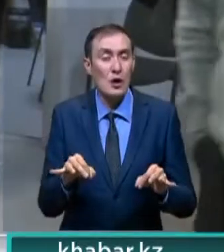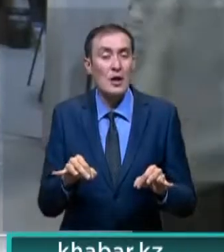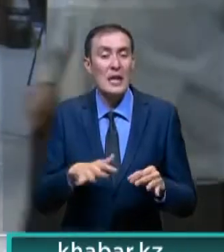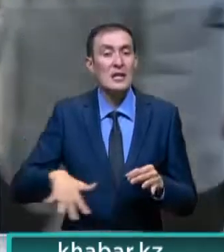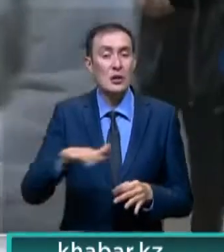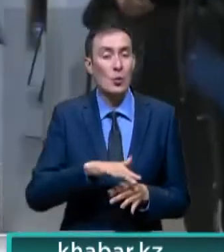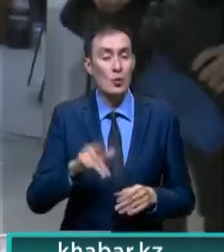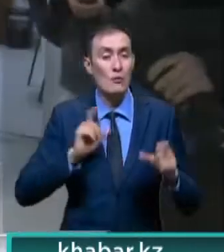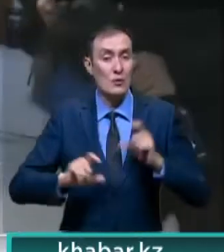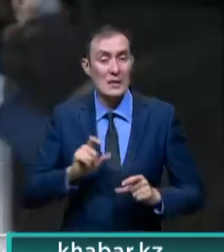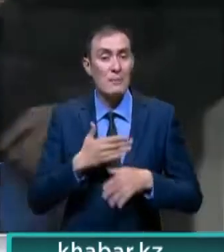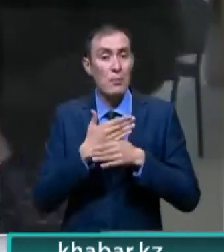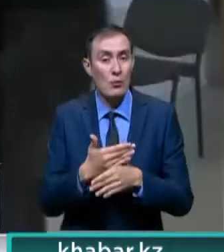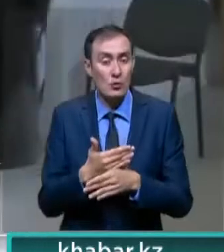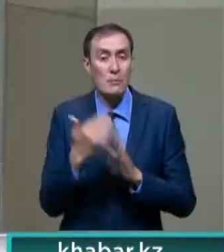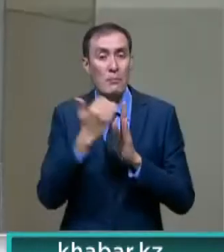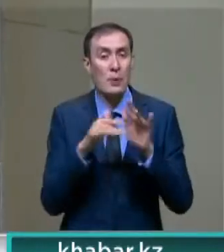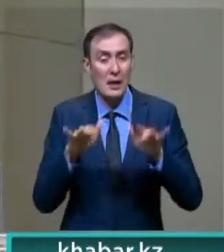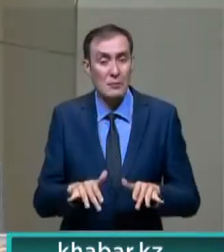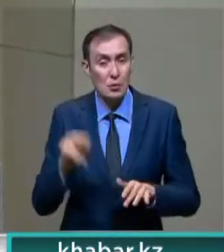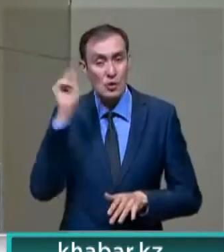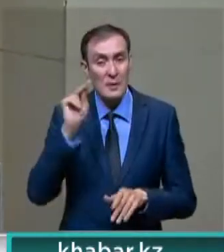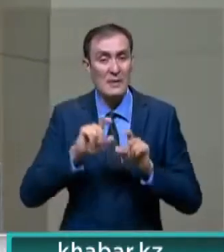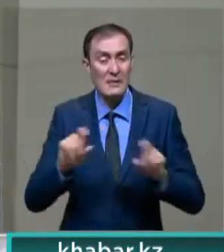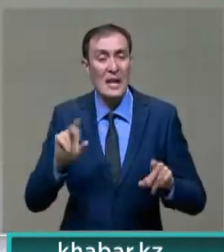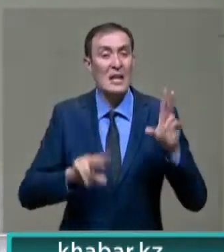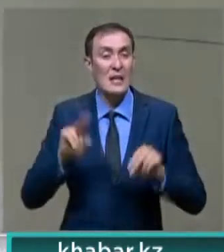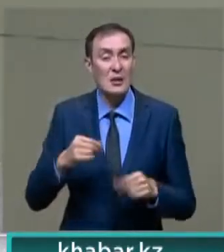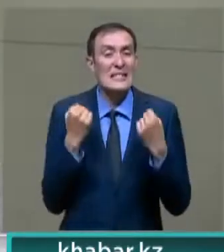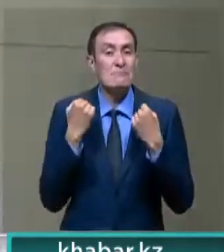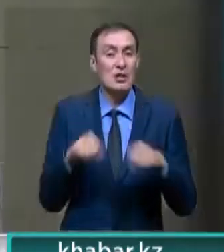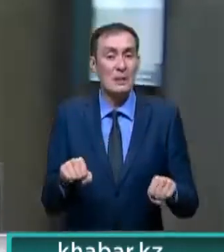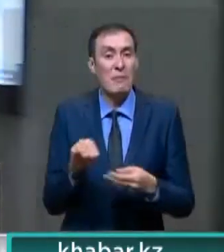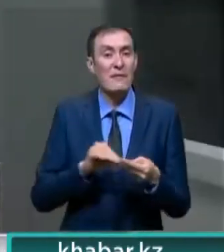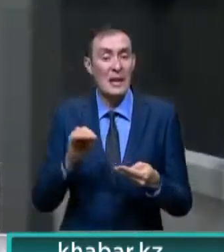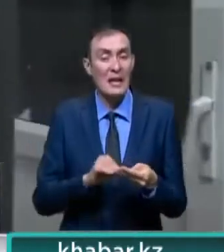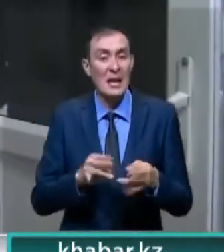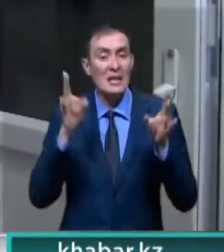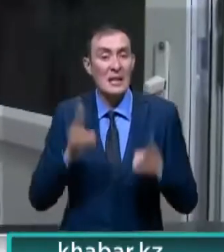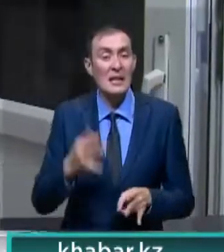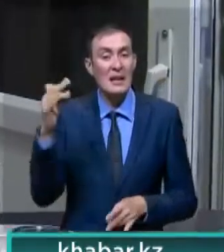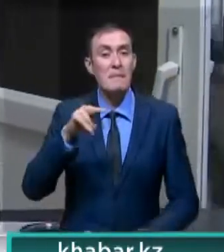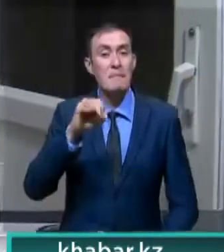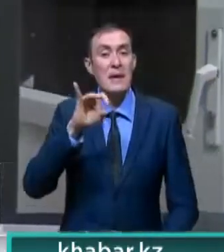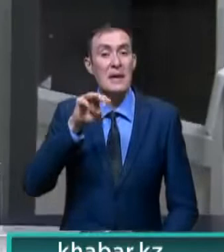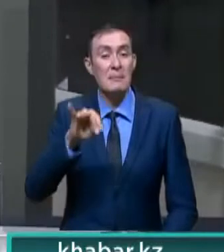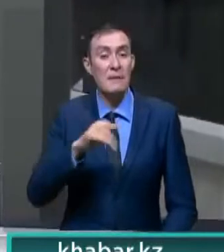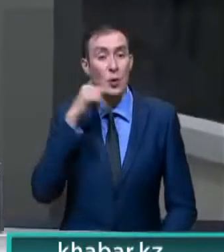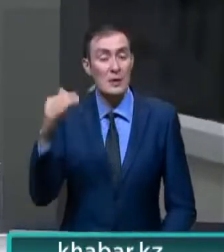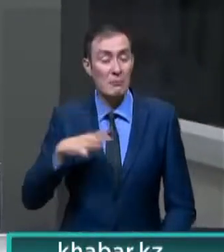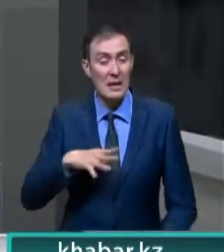территорию альма-матер с ее помощью программиста учебного заведения надеются избежать повторения пермской трагедии суть проекта